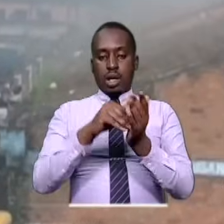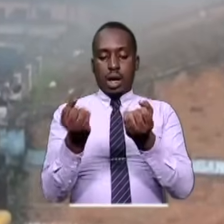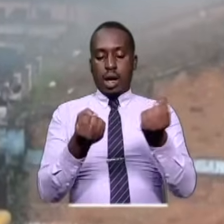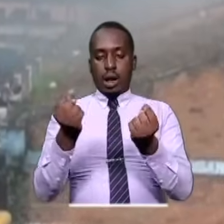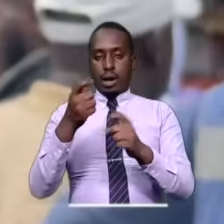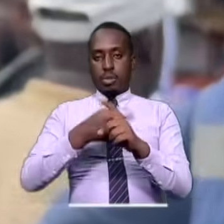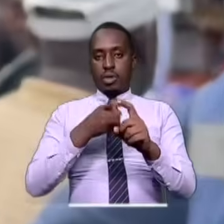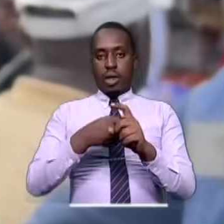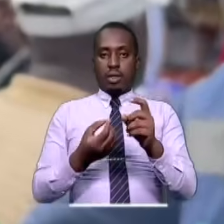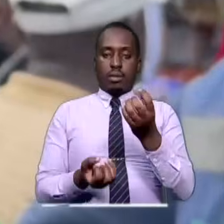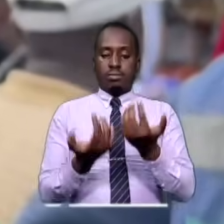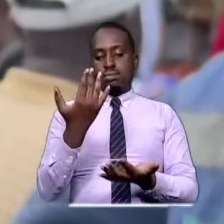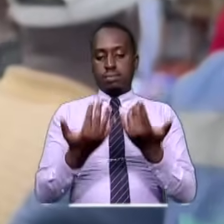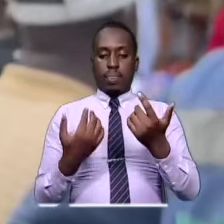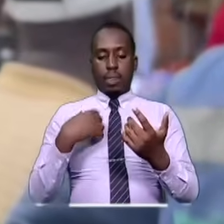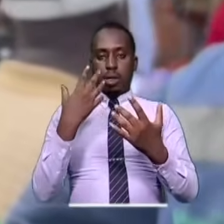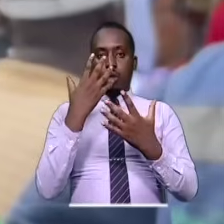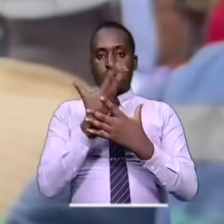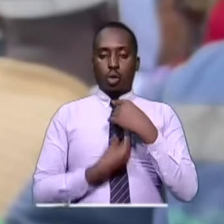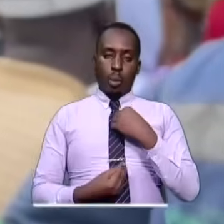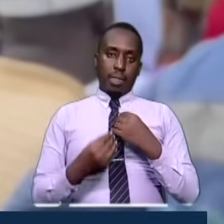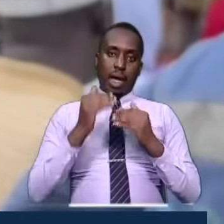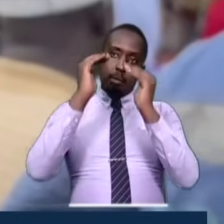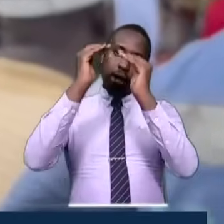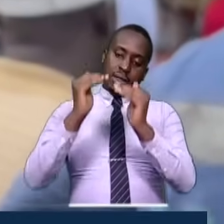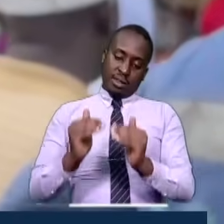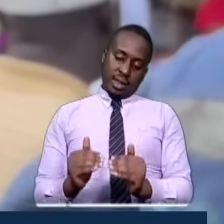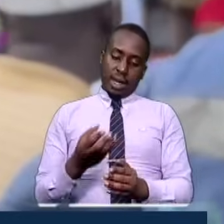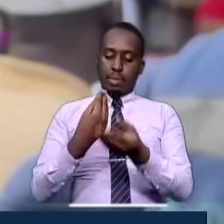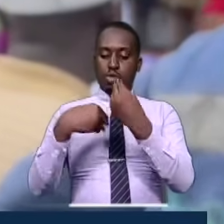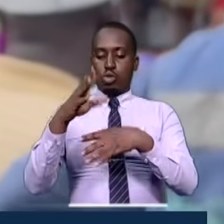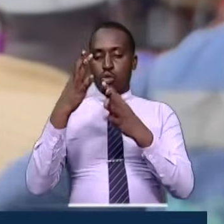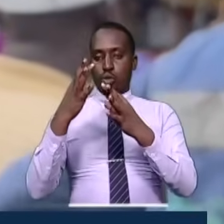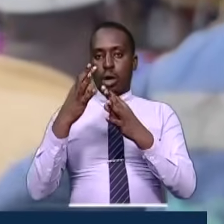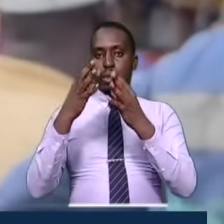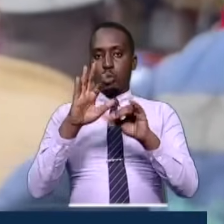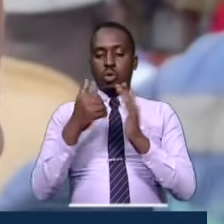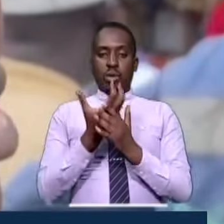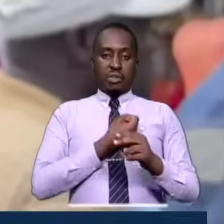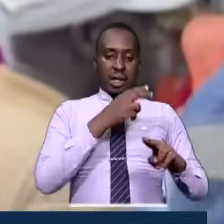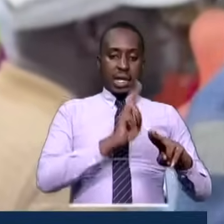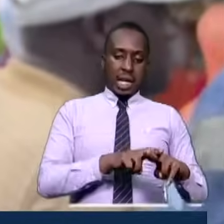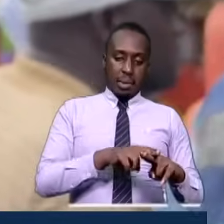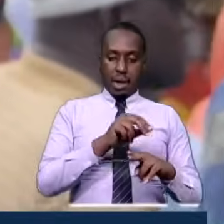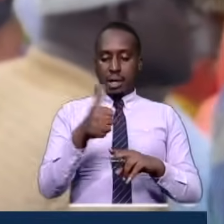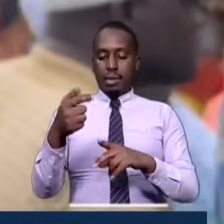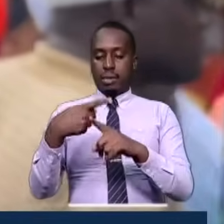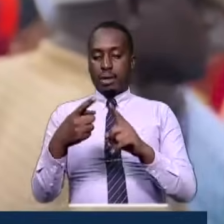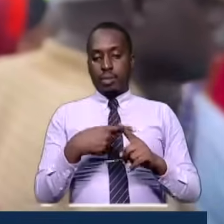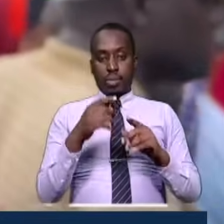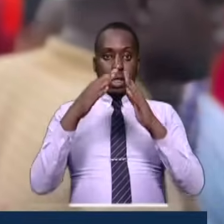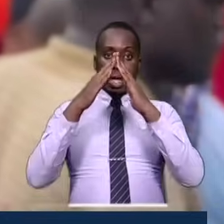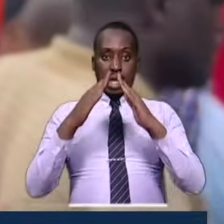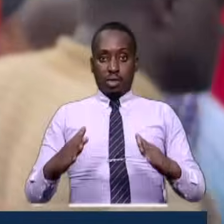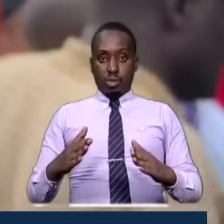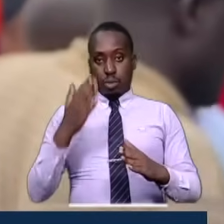n'inkongi y'umuriro aho mujya amayitajeri n'ibicuruzwa n'ibindi byose twari dufitemo ntibe byose sinzi inzu dukoreramo kubera